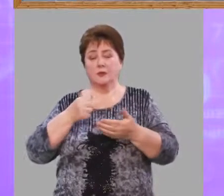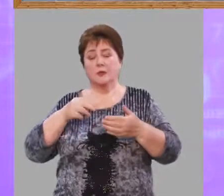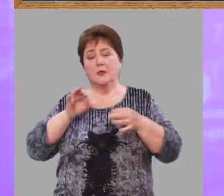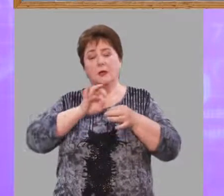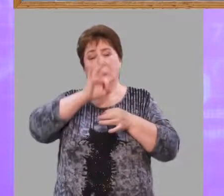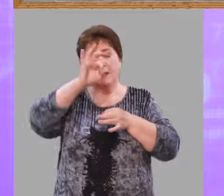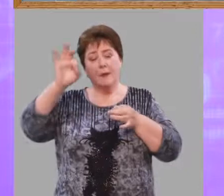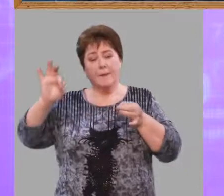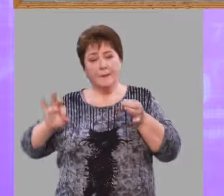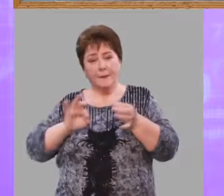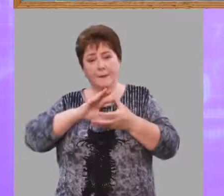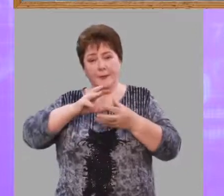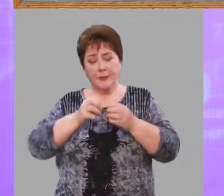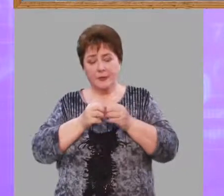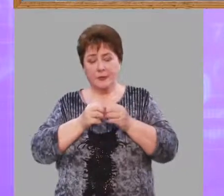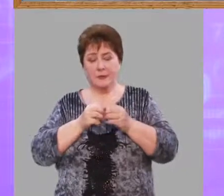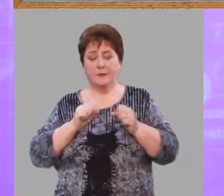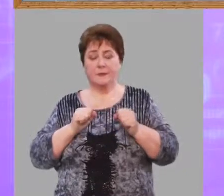периметр.